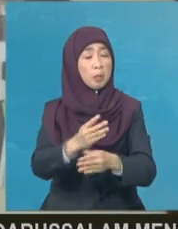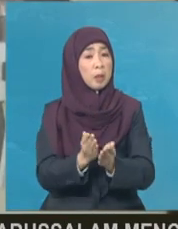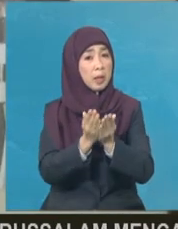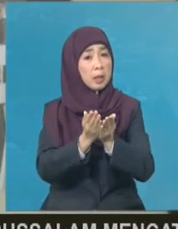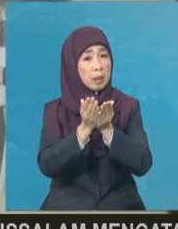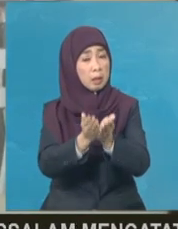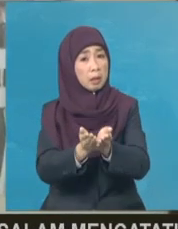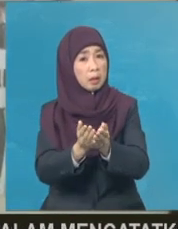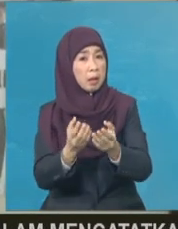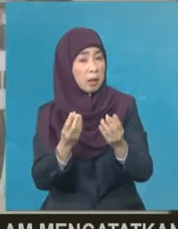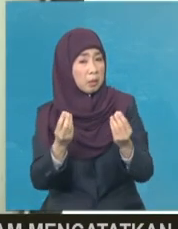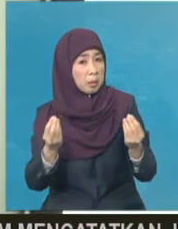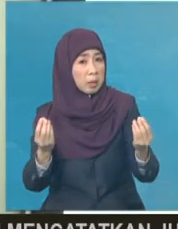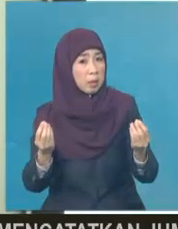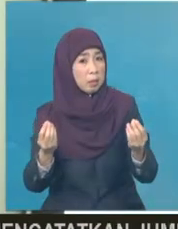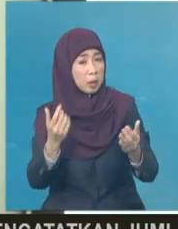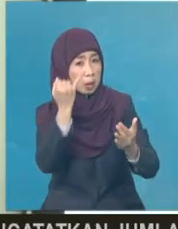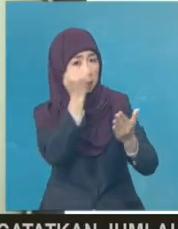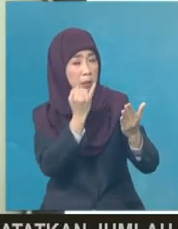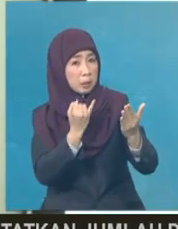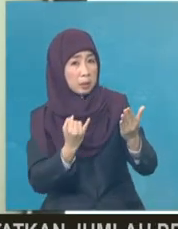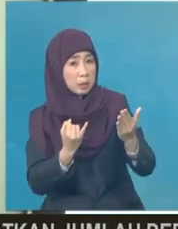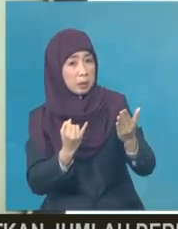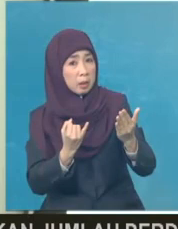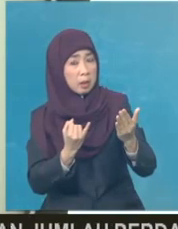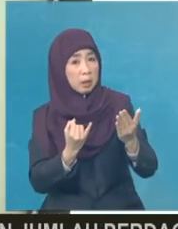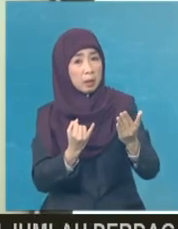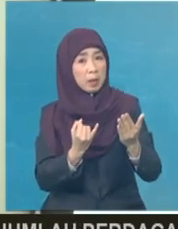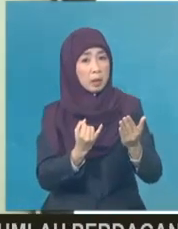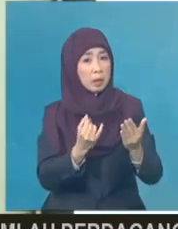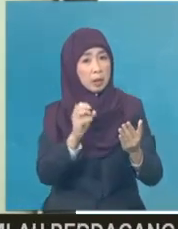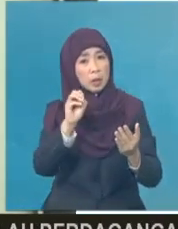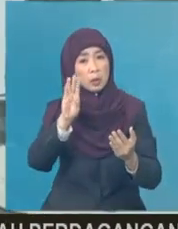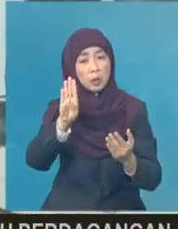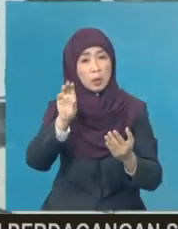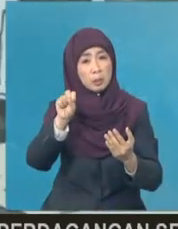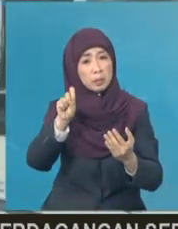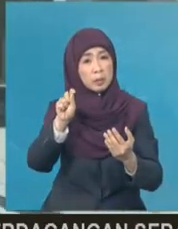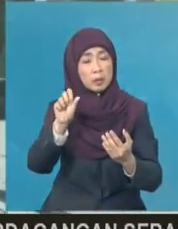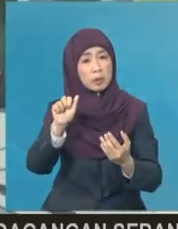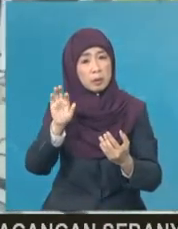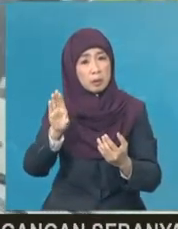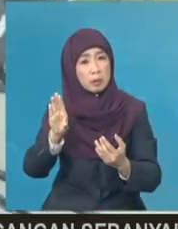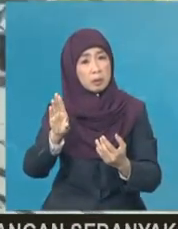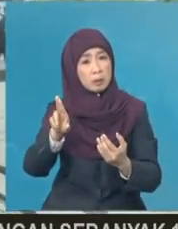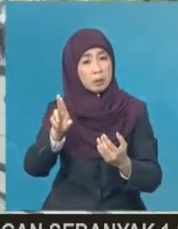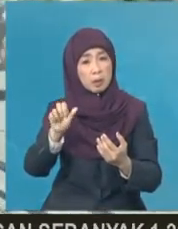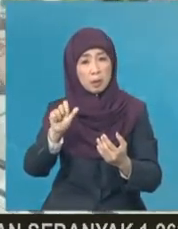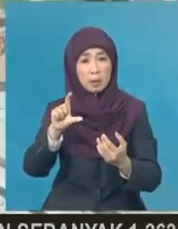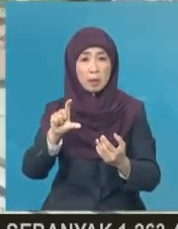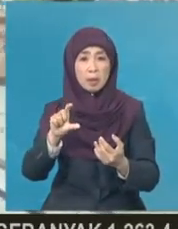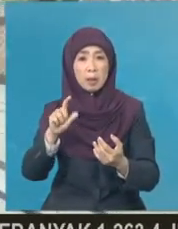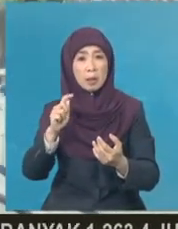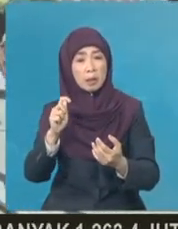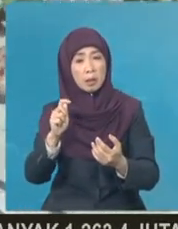yang beberapa ah karya lukisan berbentuk abstrak dan selebihnya tuh bercampur adopting